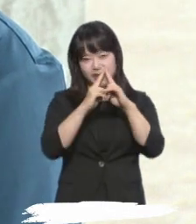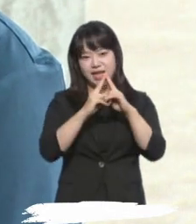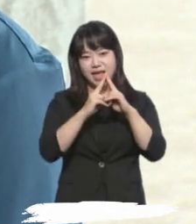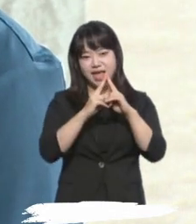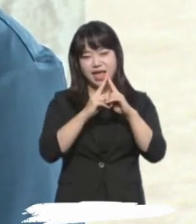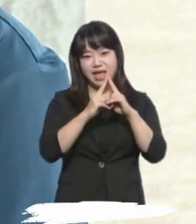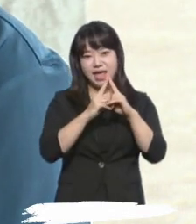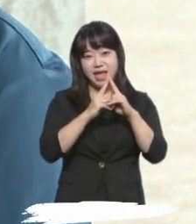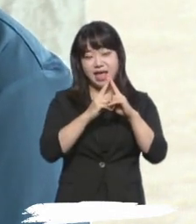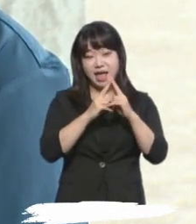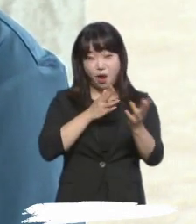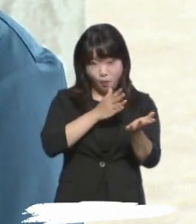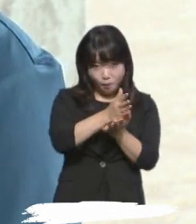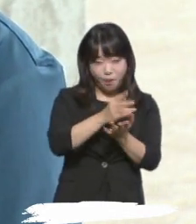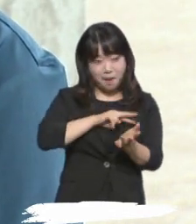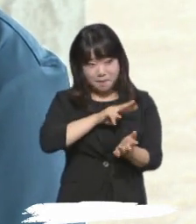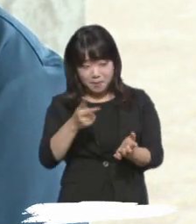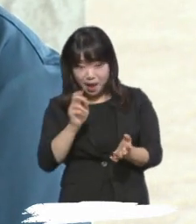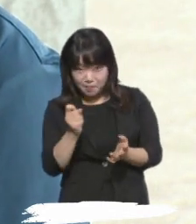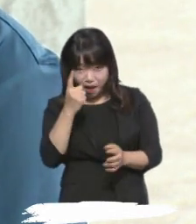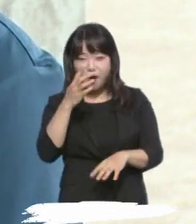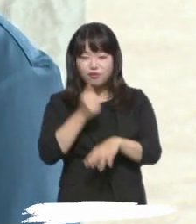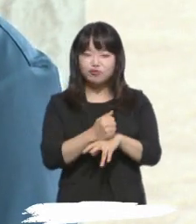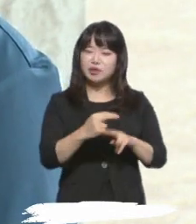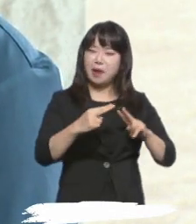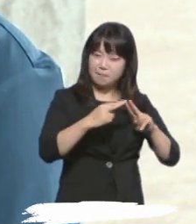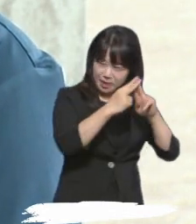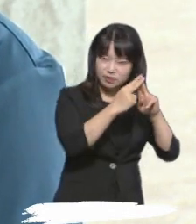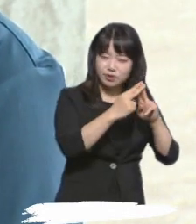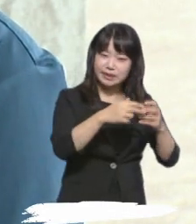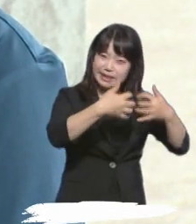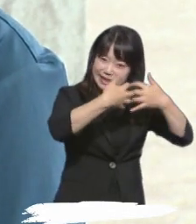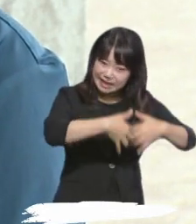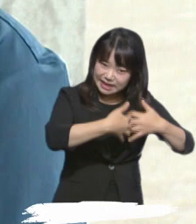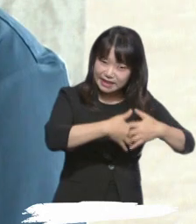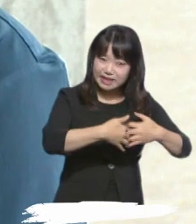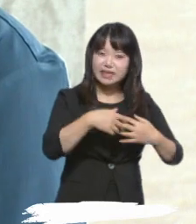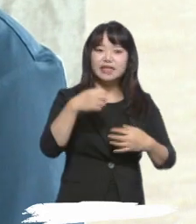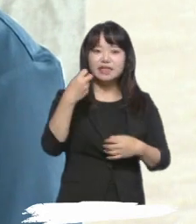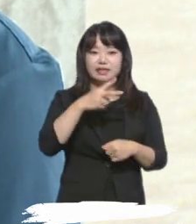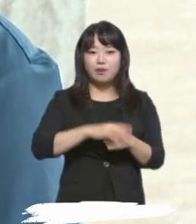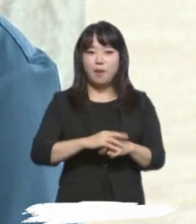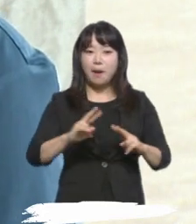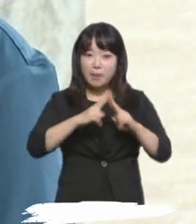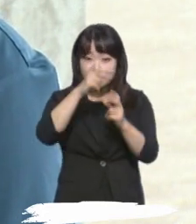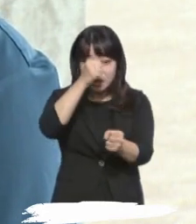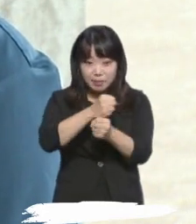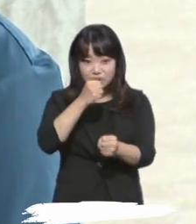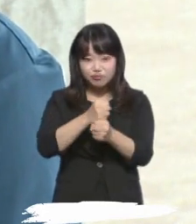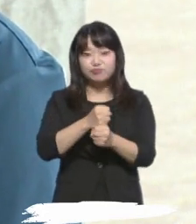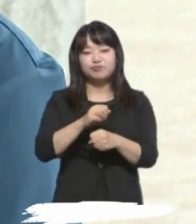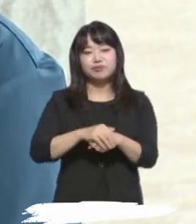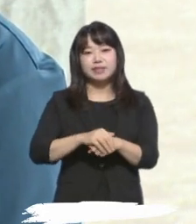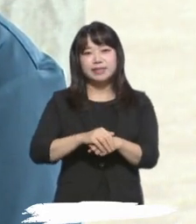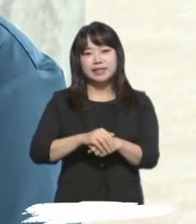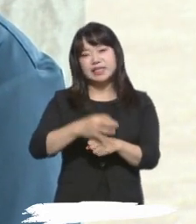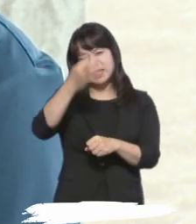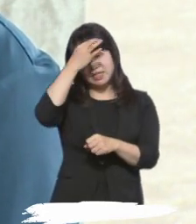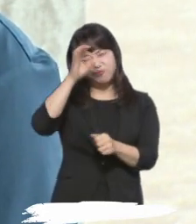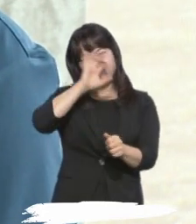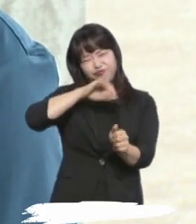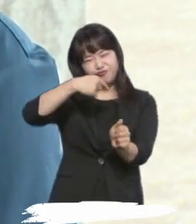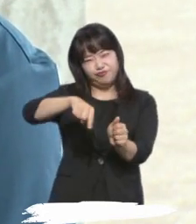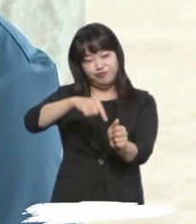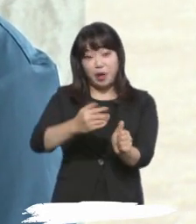반도체과로 개편됨으로써 반도체에 대한 장비와 반도체 제조에 관련된 우수